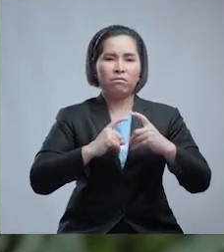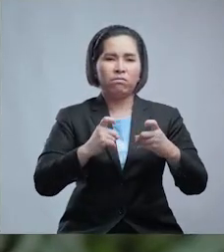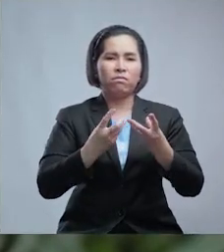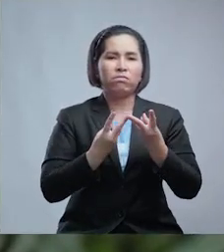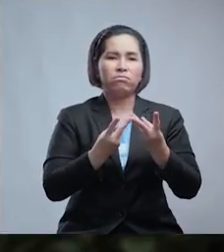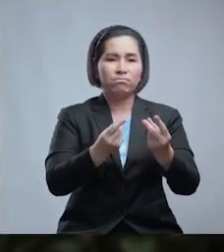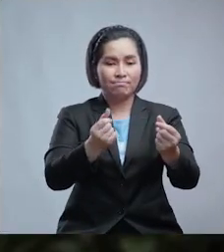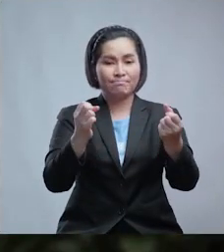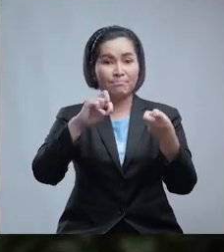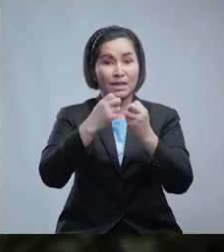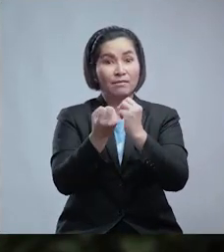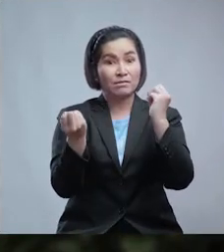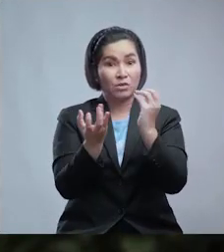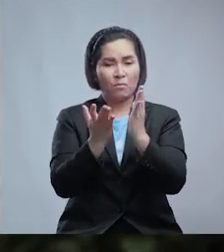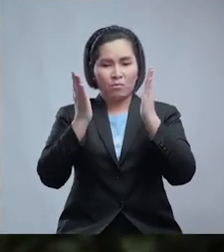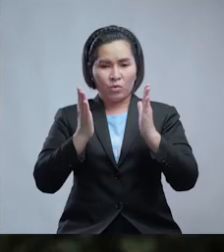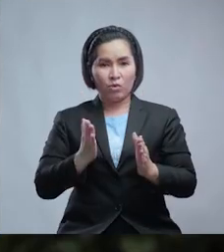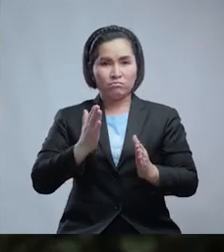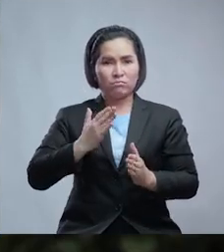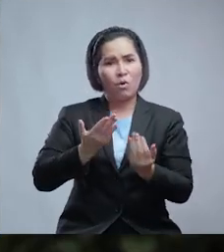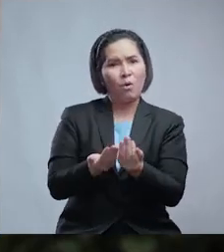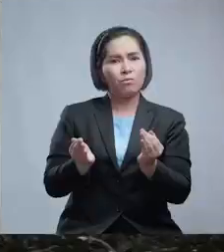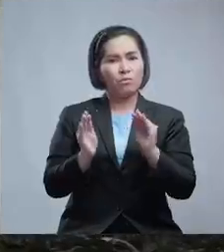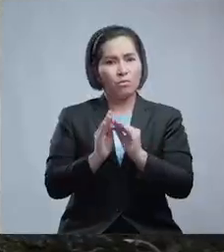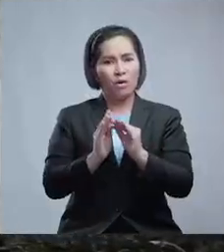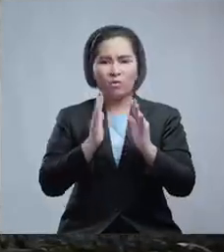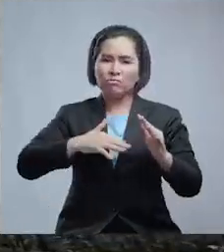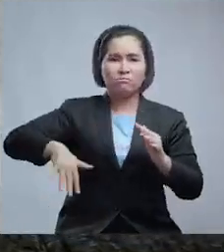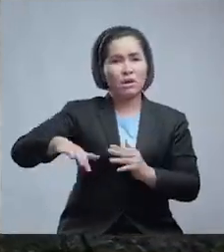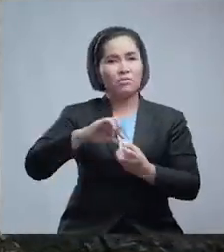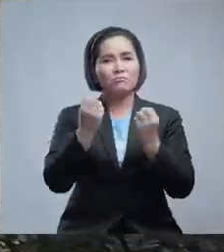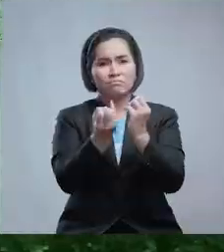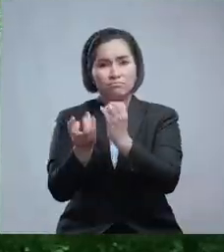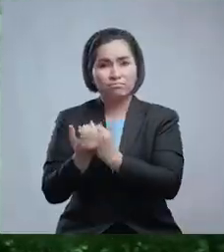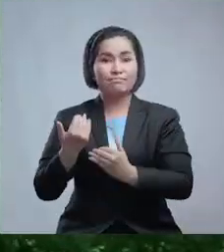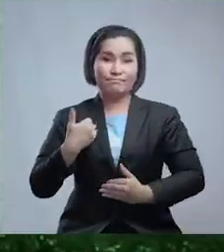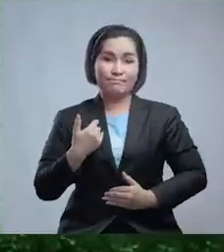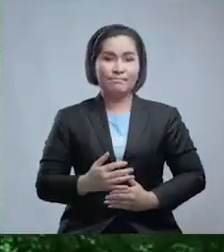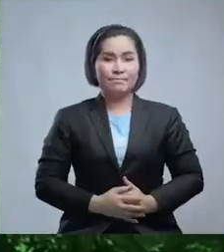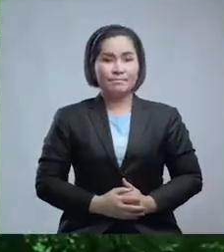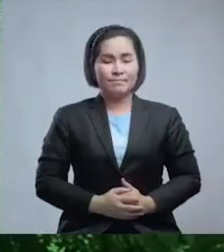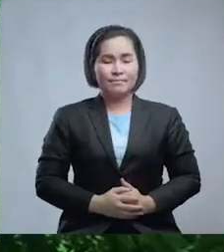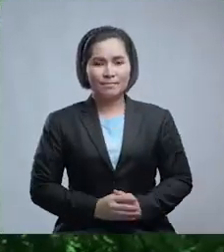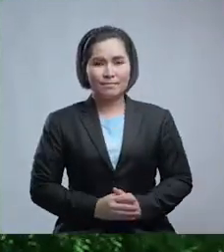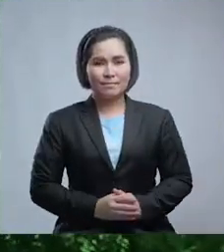ๆพังทลายลงไปคนที่จะได้รับผลกระทบก็คือตัวเราก็คือครอบครัวลูกหลานของเราครับ